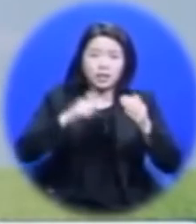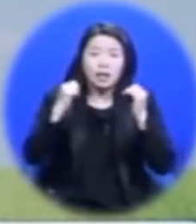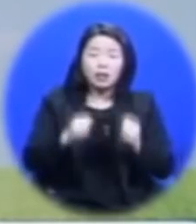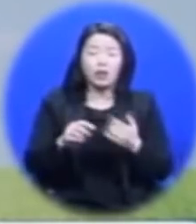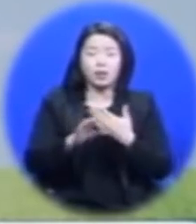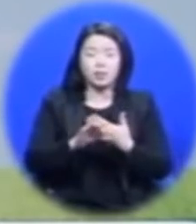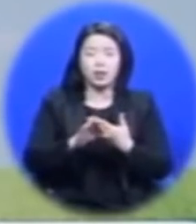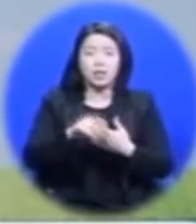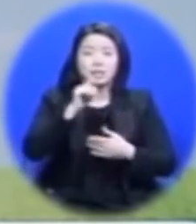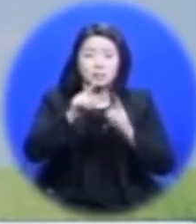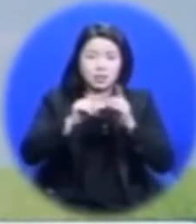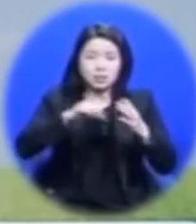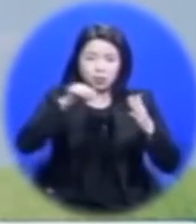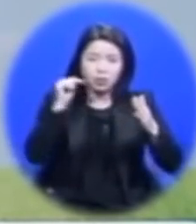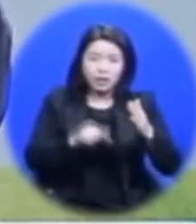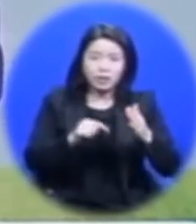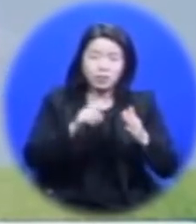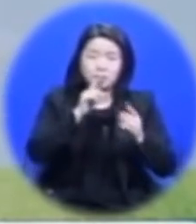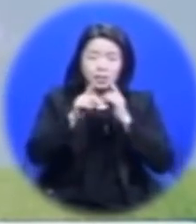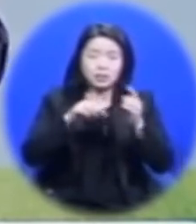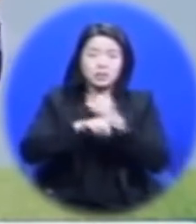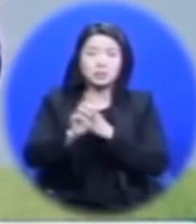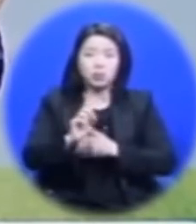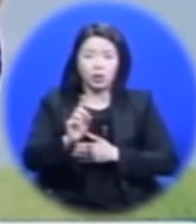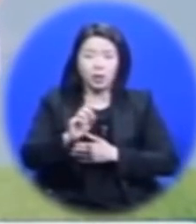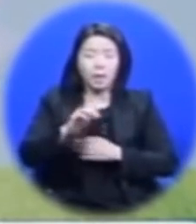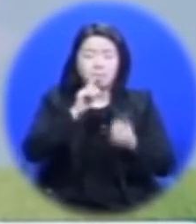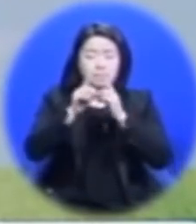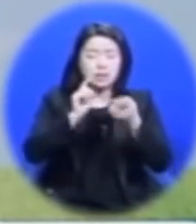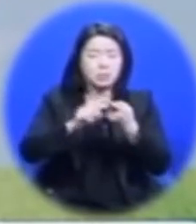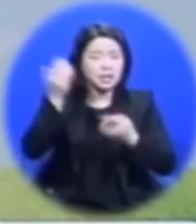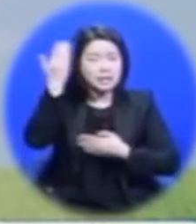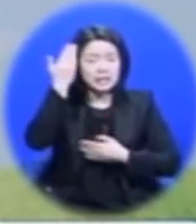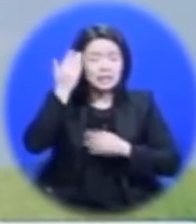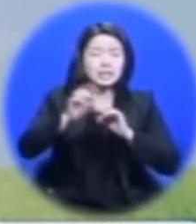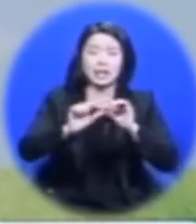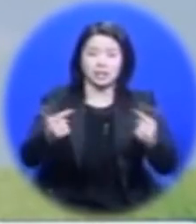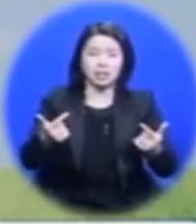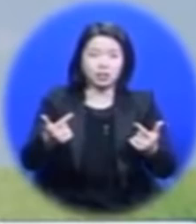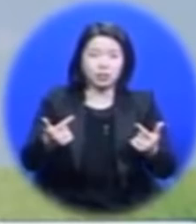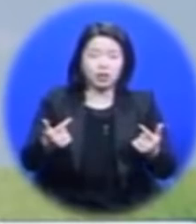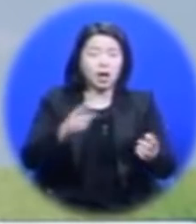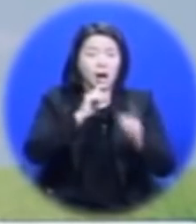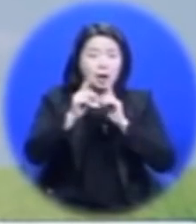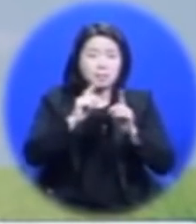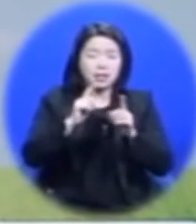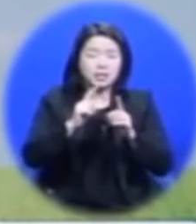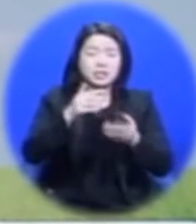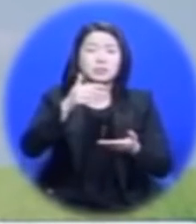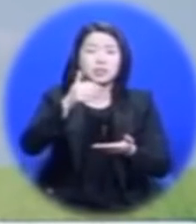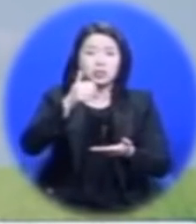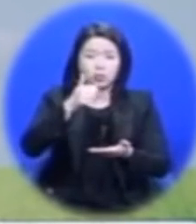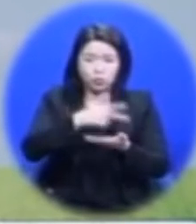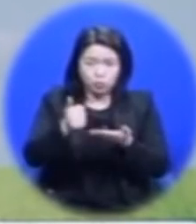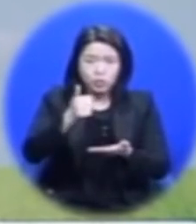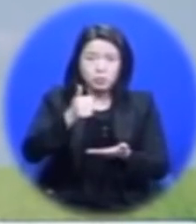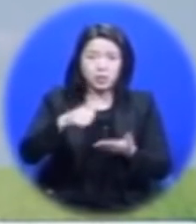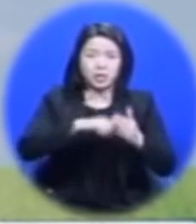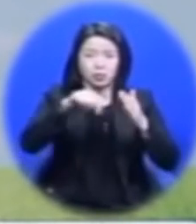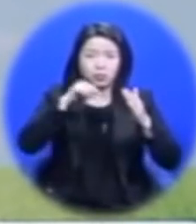주님의 말씀이 우리 안에 거한다는 말은 말씀에 대한 지식을 말하는 게 아닙니다. 말씀이신 주님이 우리 안에 거하는,